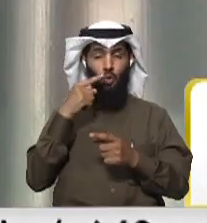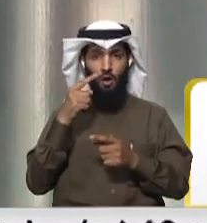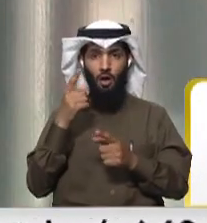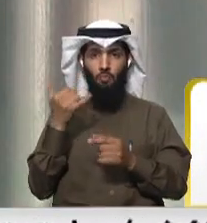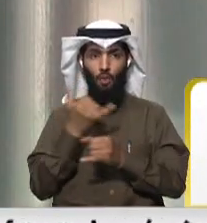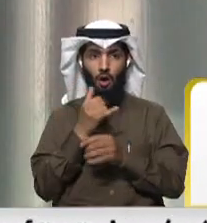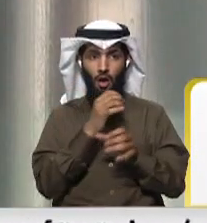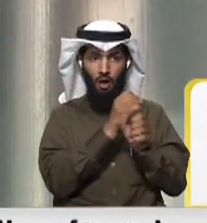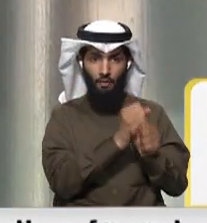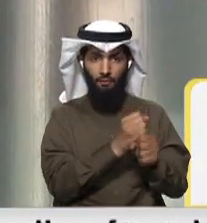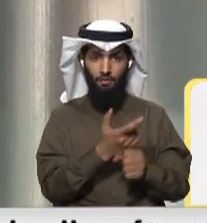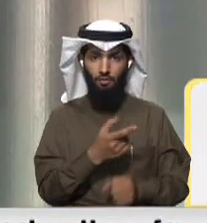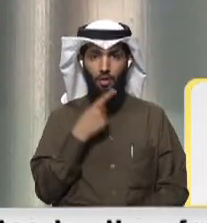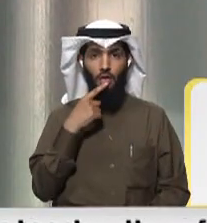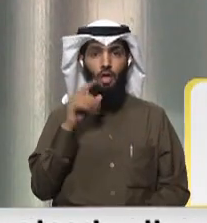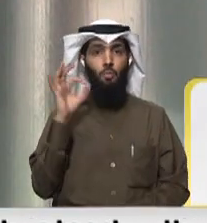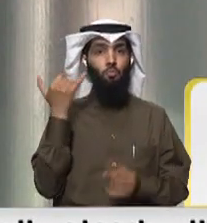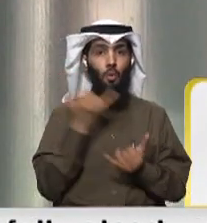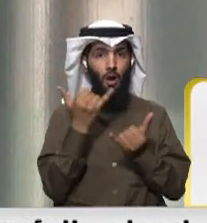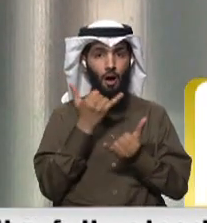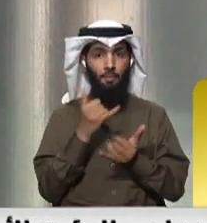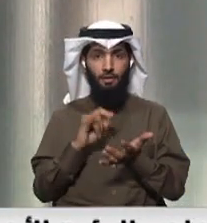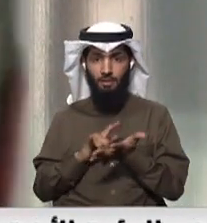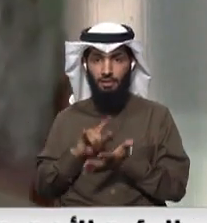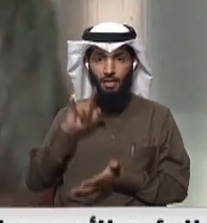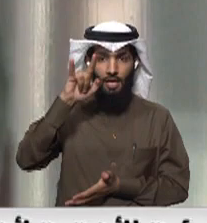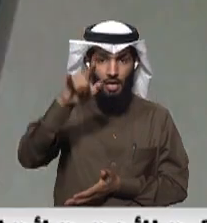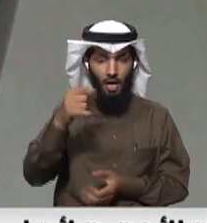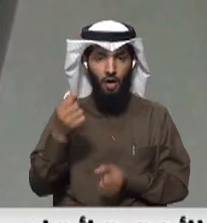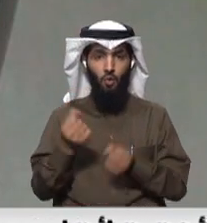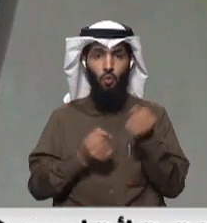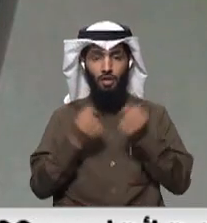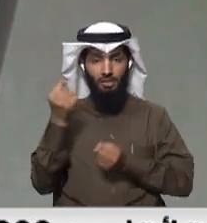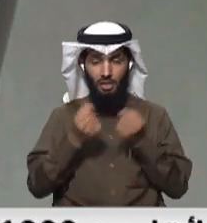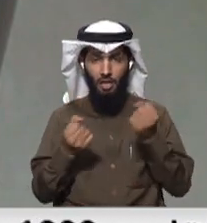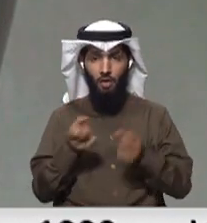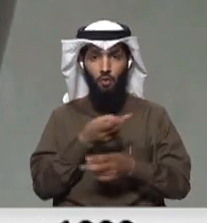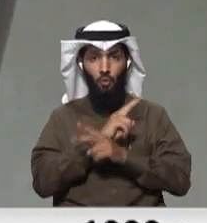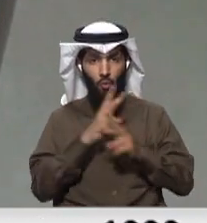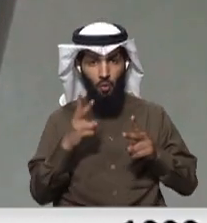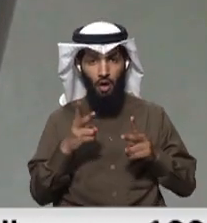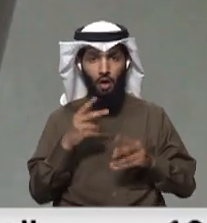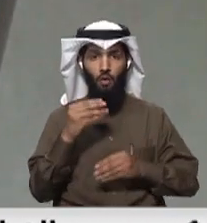وأبرزها التنقل والسفر وتوليد الطاقة والصناعة وغيرها.